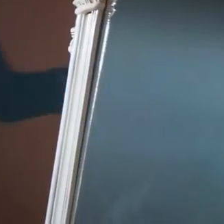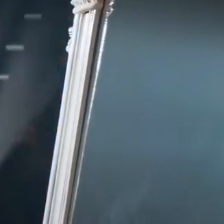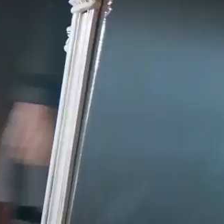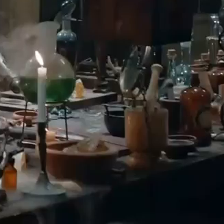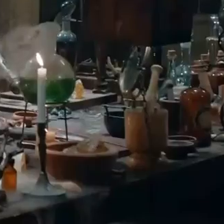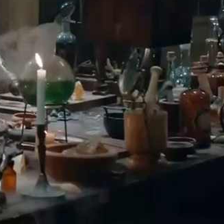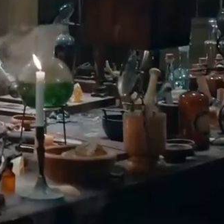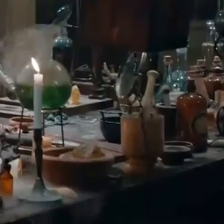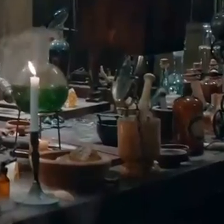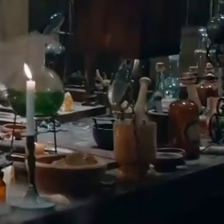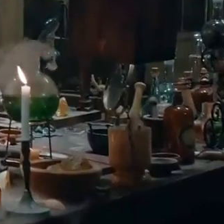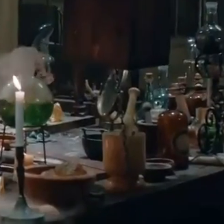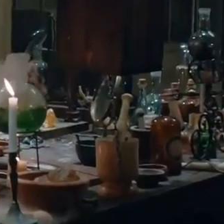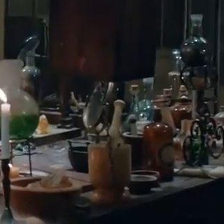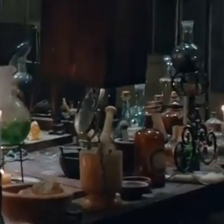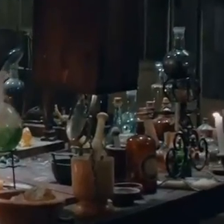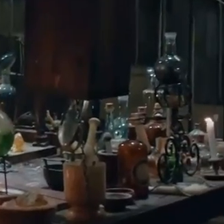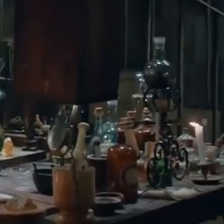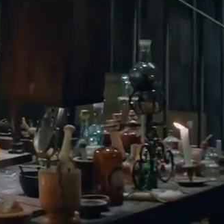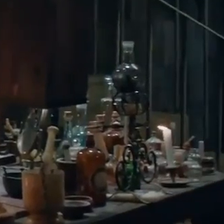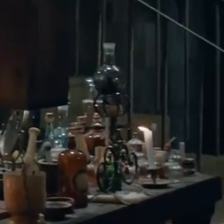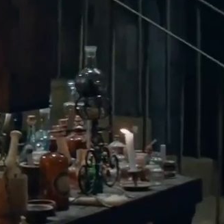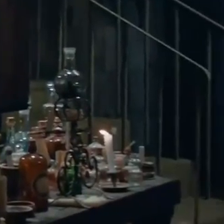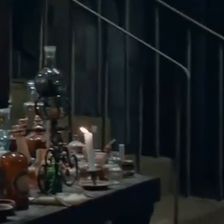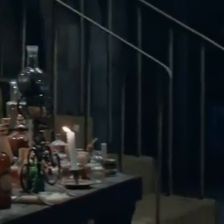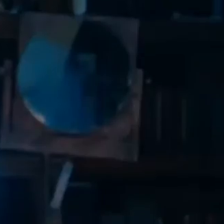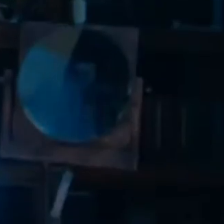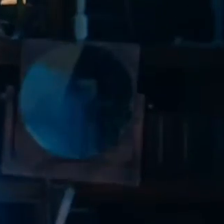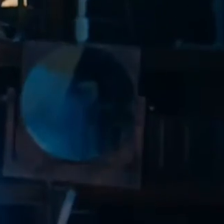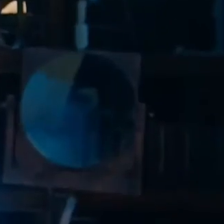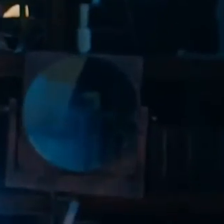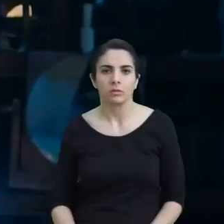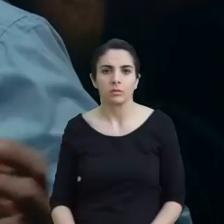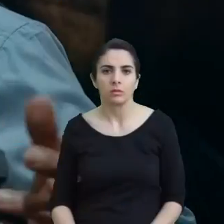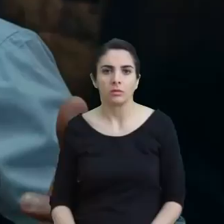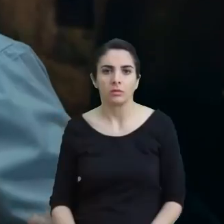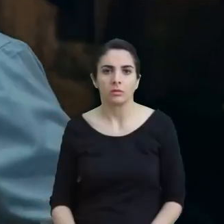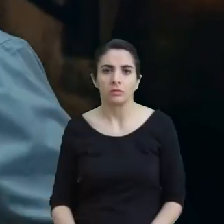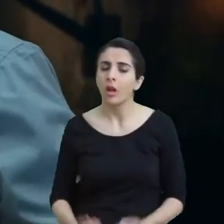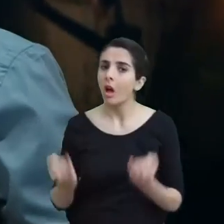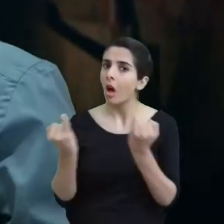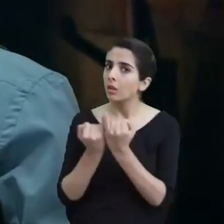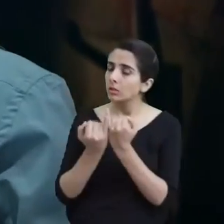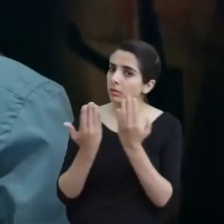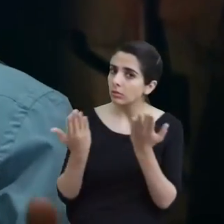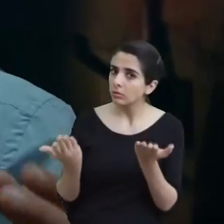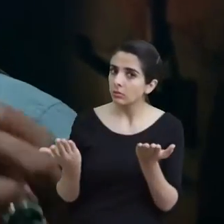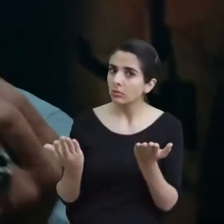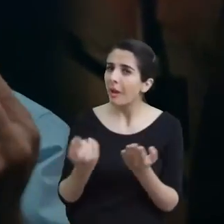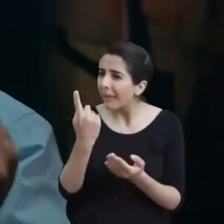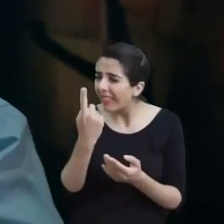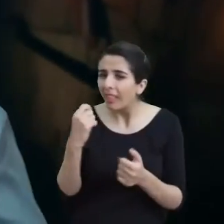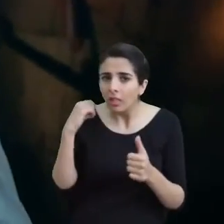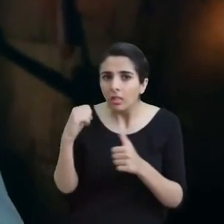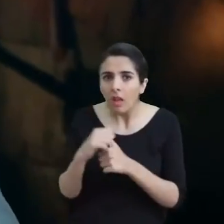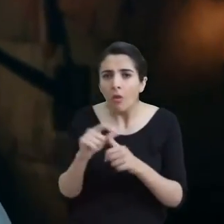Koştu. Aşağıda Abdullah deney masasının başında bir şeyler yiyor. Dönüp iki büklüm ürkmüş halde Mustafa'ya baktı. Ya kardeşim,